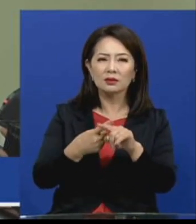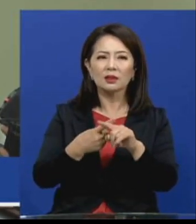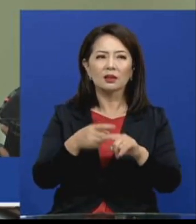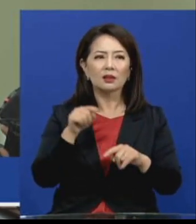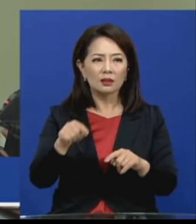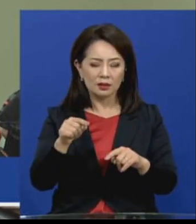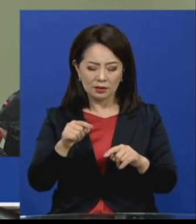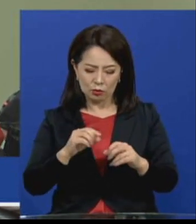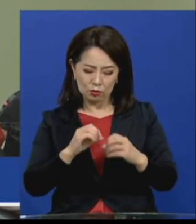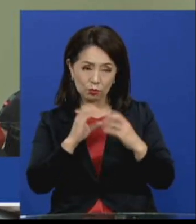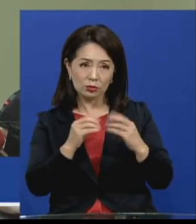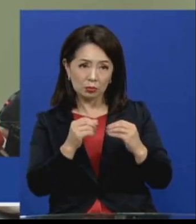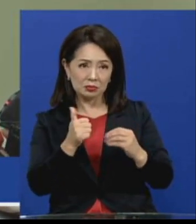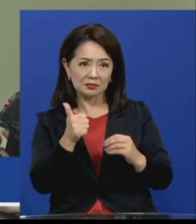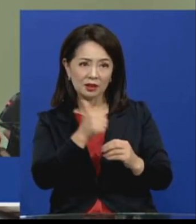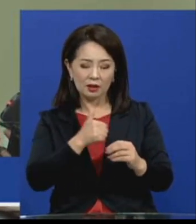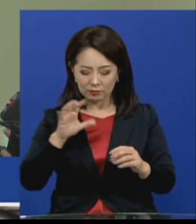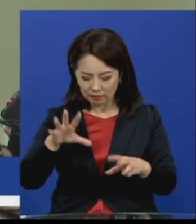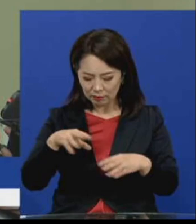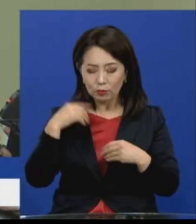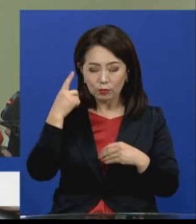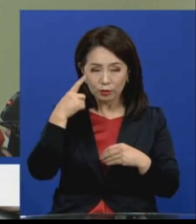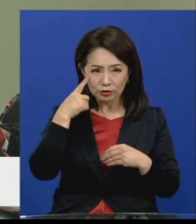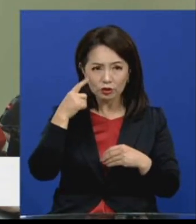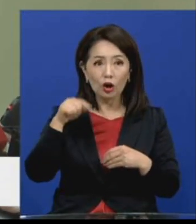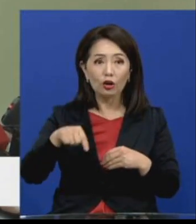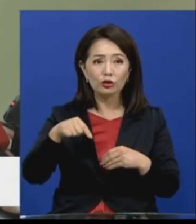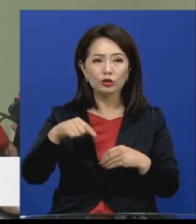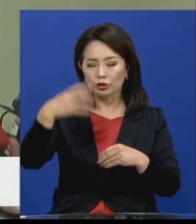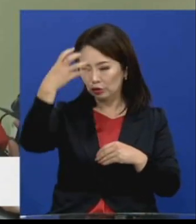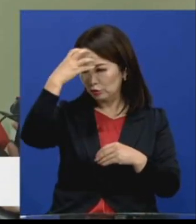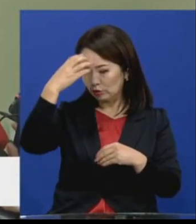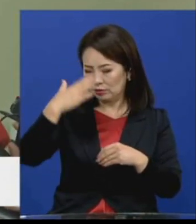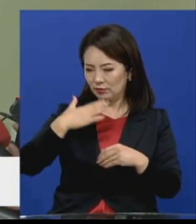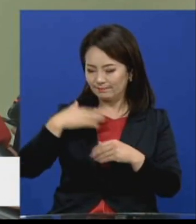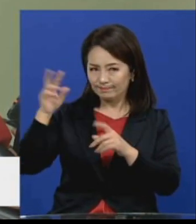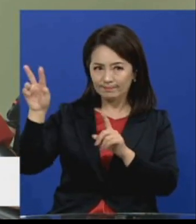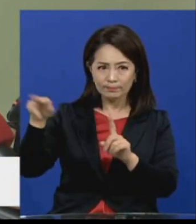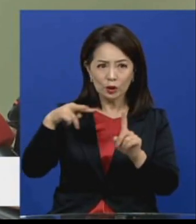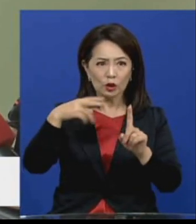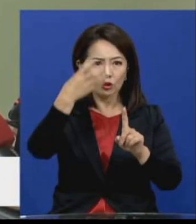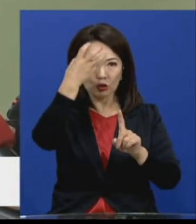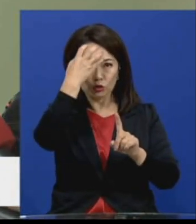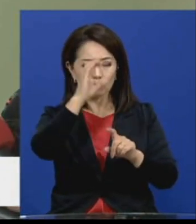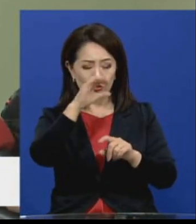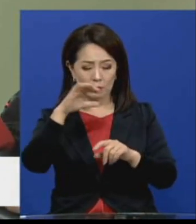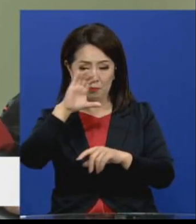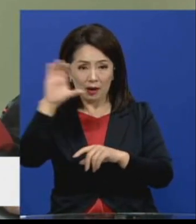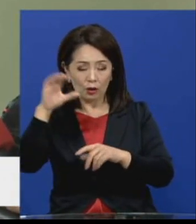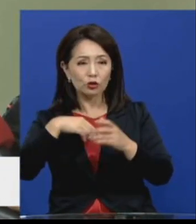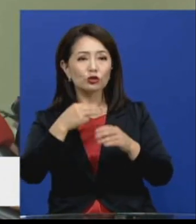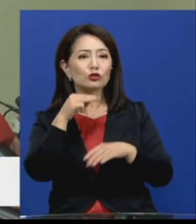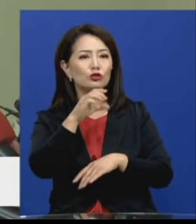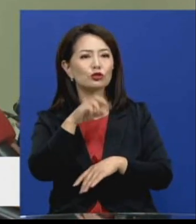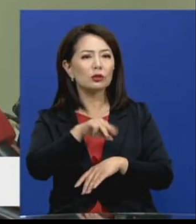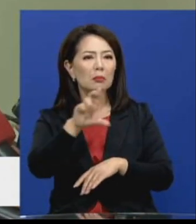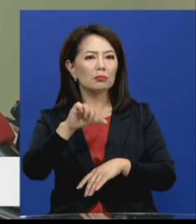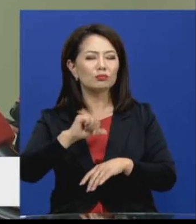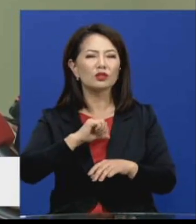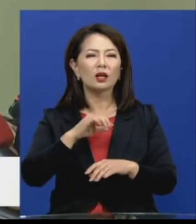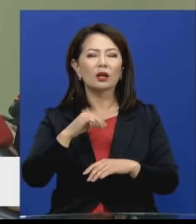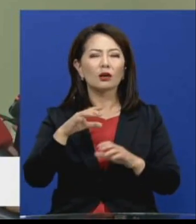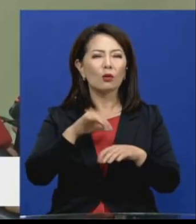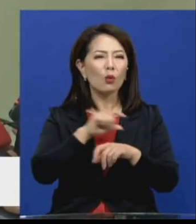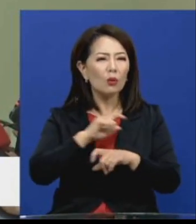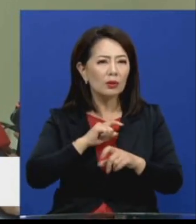зүйлдэд хийж үтээж байгаа юм байна гэж бодож исэн. Ингээд өнөөдөр төрөөс хувийн хөвшлийг үнэлж байгаа өдөртөгөр